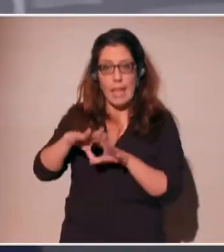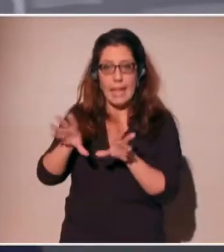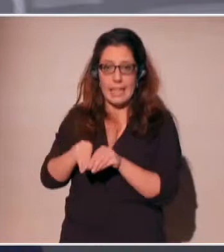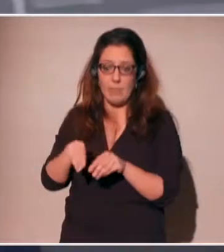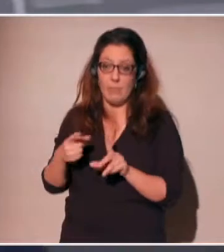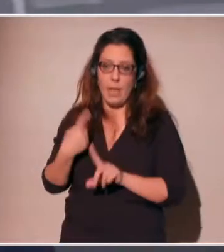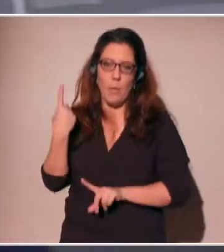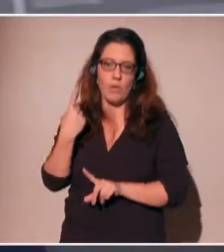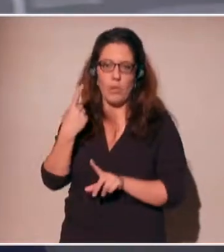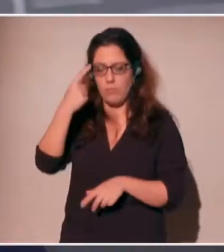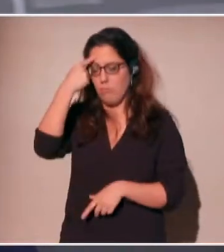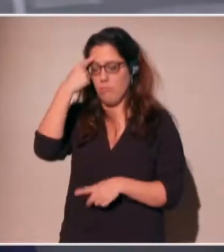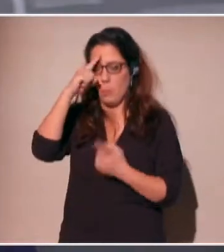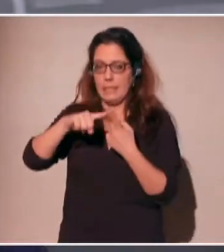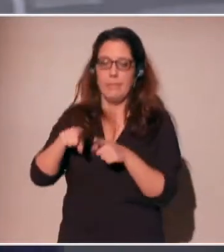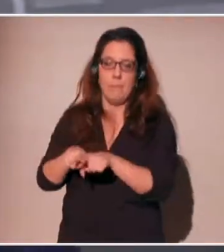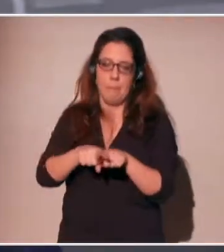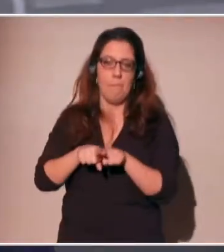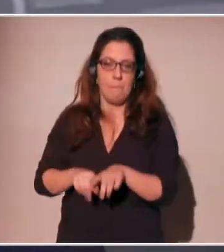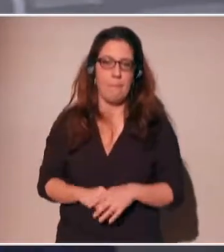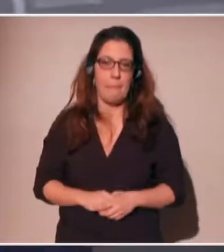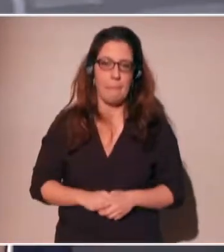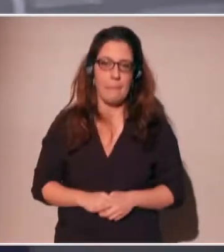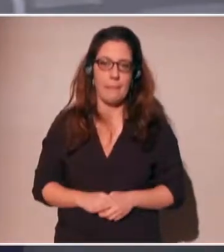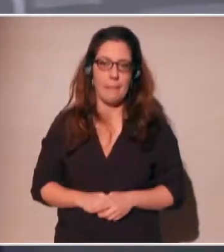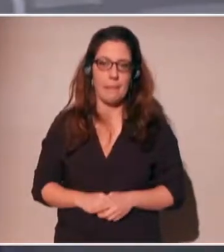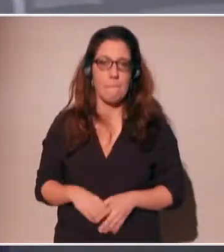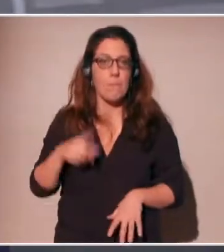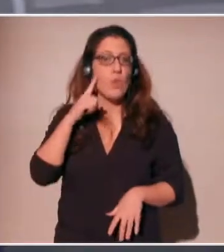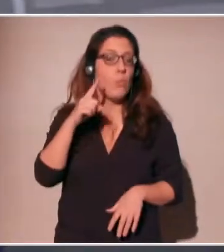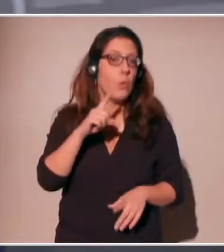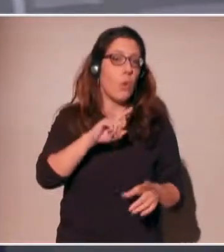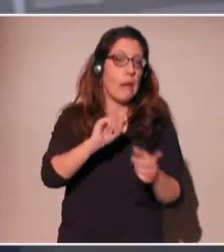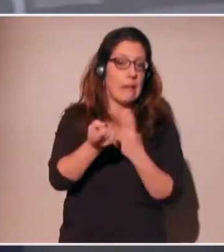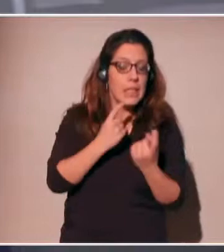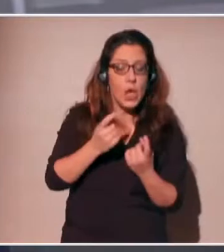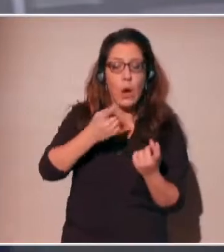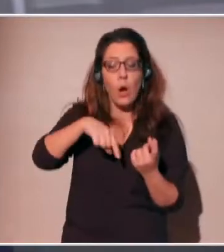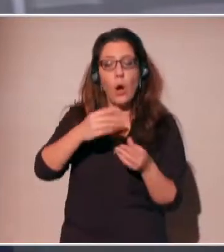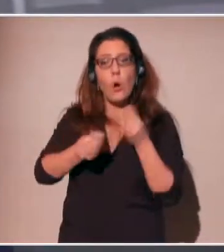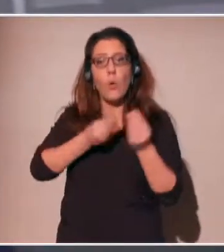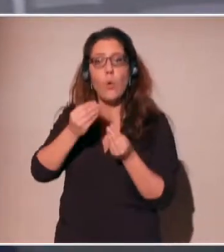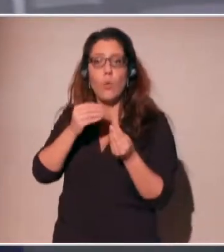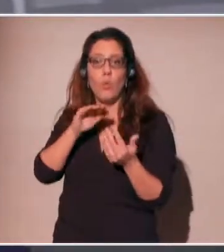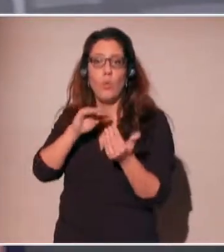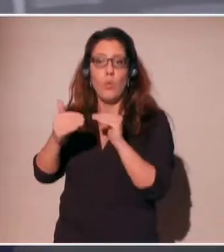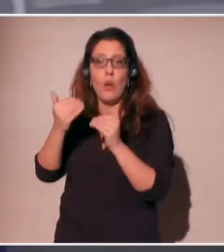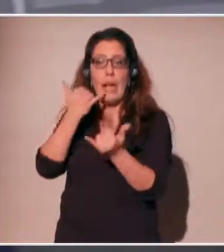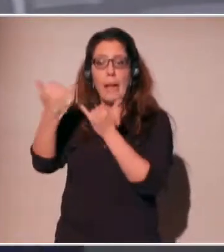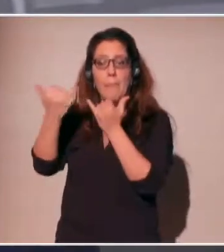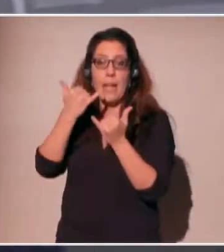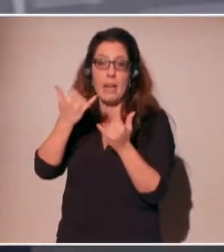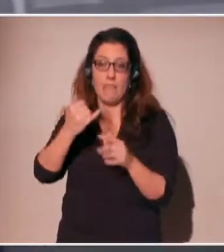des services au service des clients et les centres d'appel, on essaye vraiment de mettre l'humain